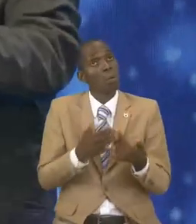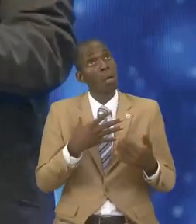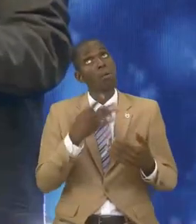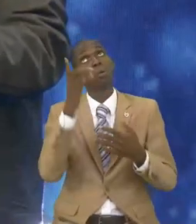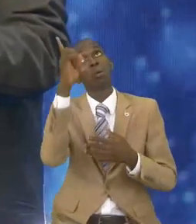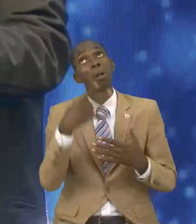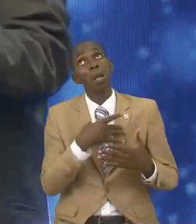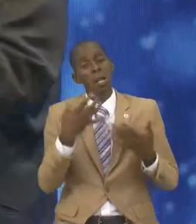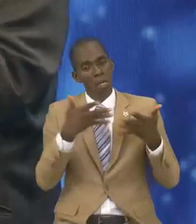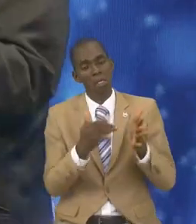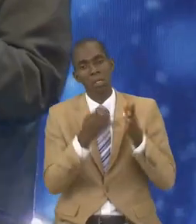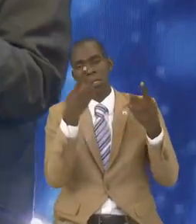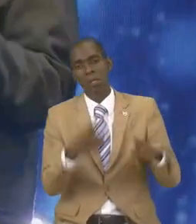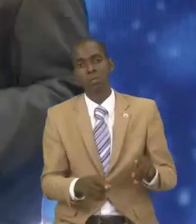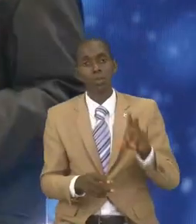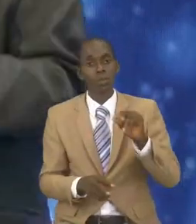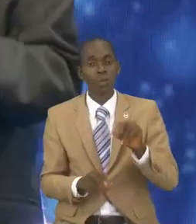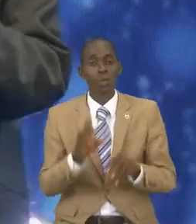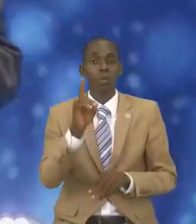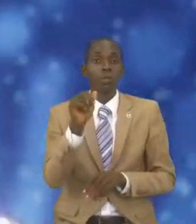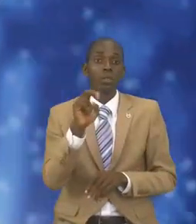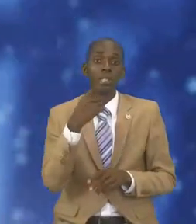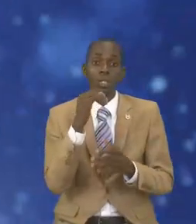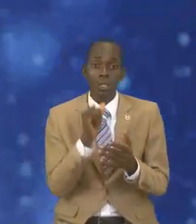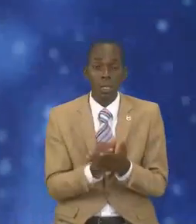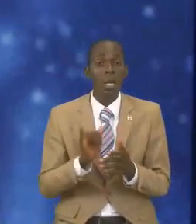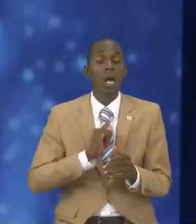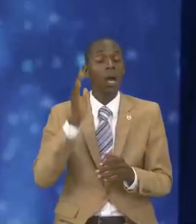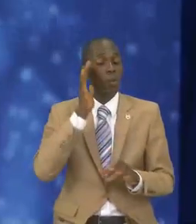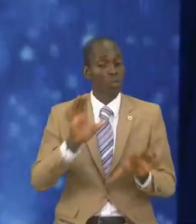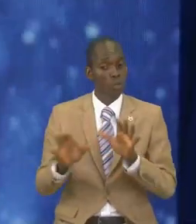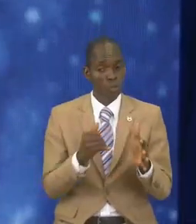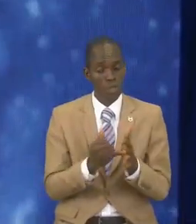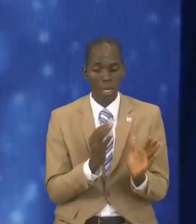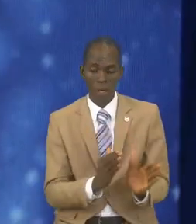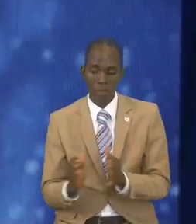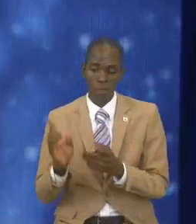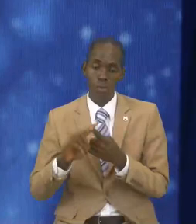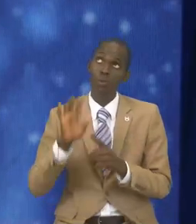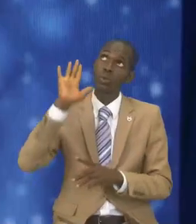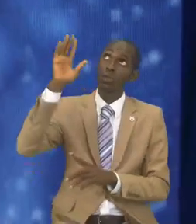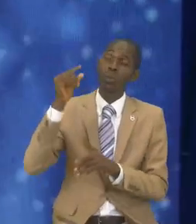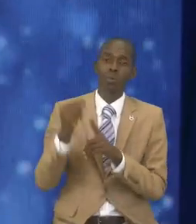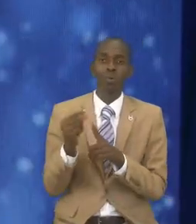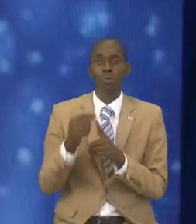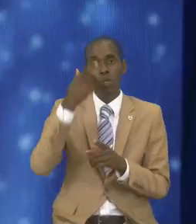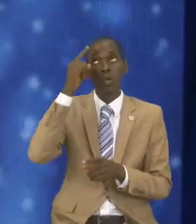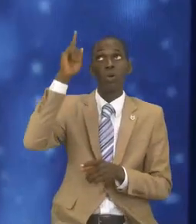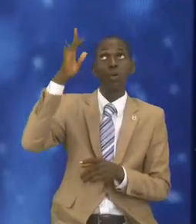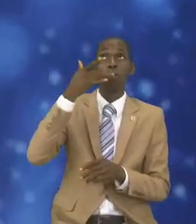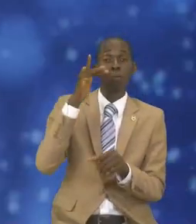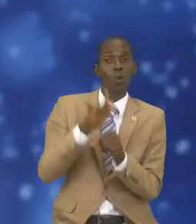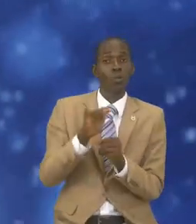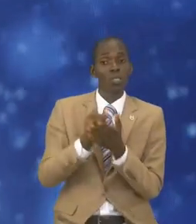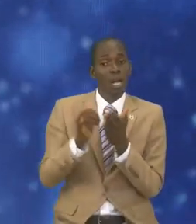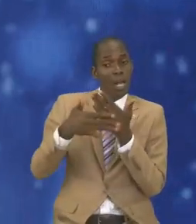non. Daniel a dit, je vais faire selon la parole de Dieu. Parce que Dieu avait dit, après les